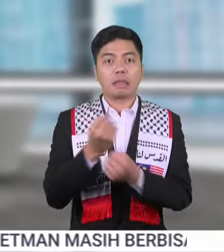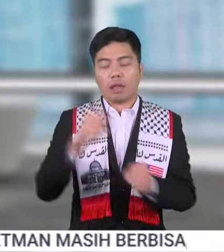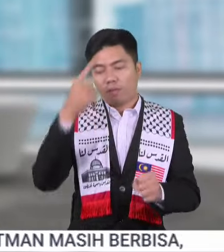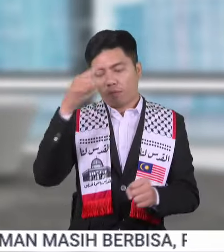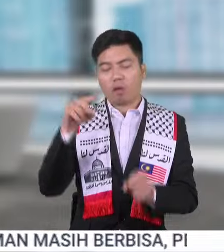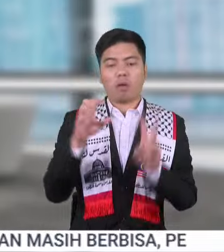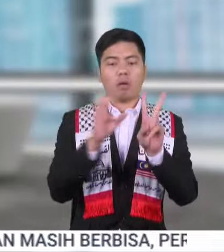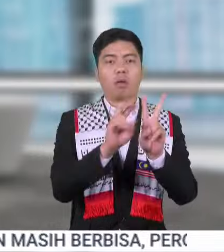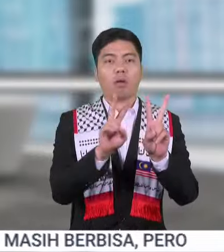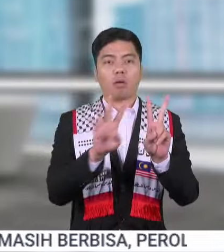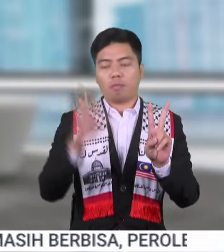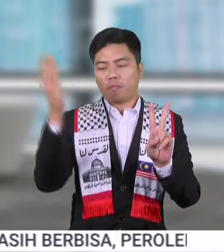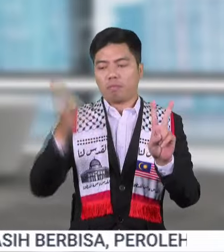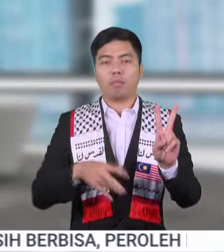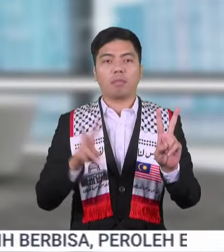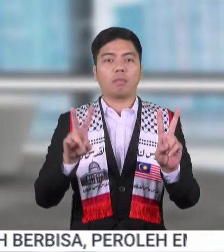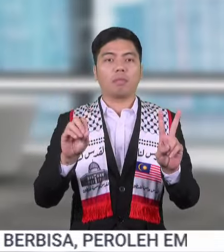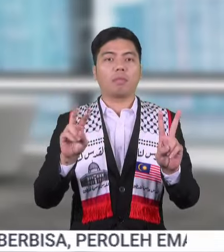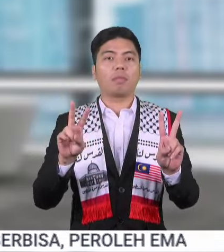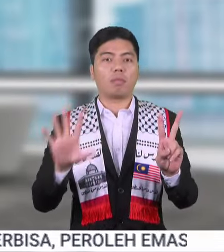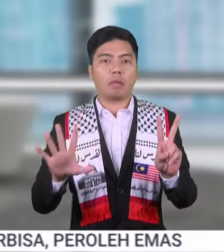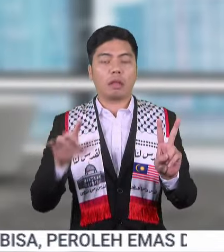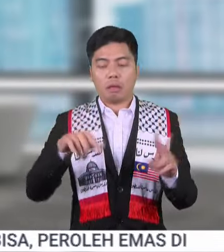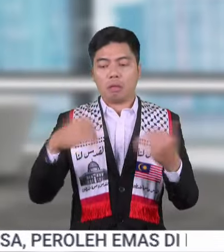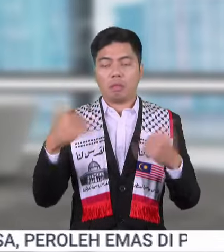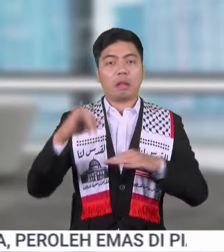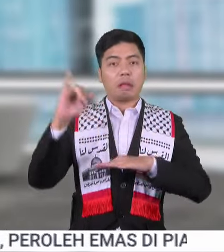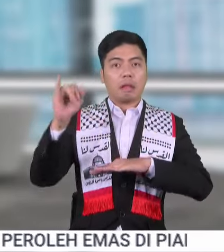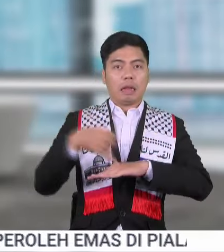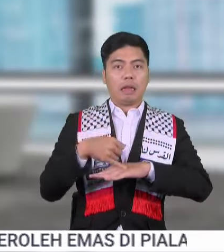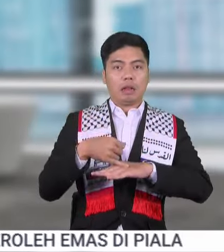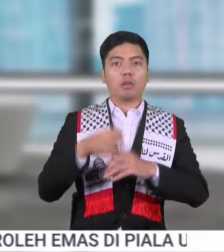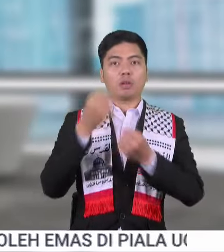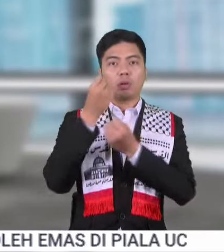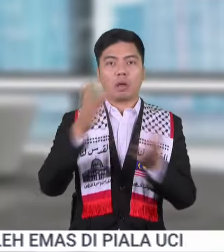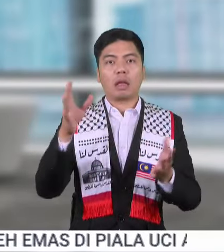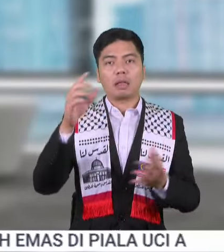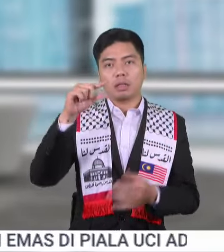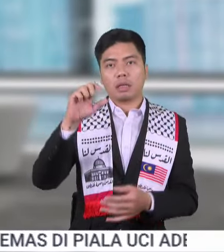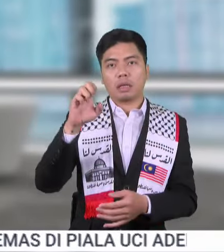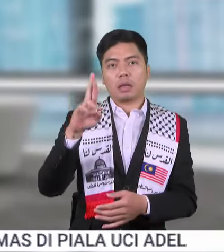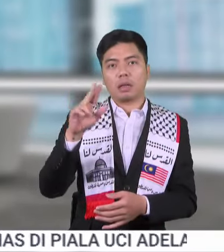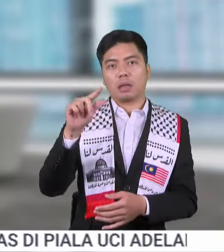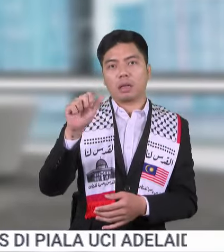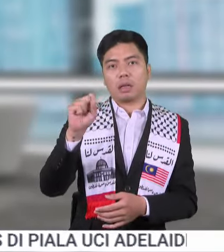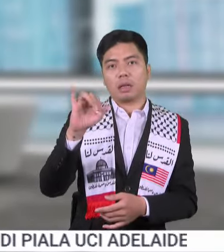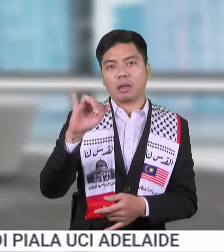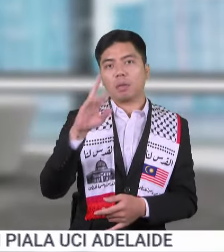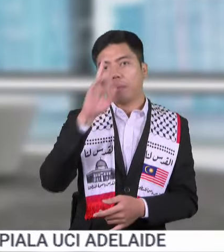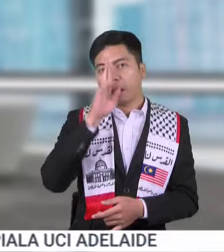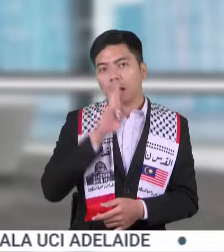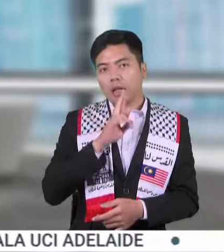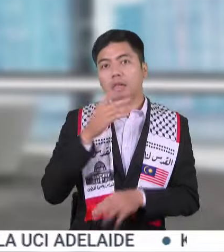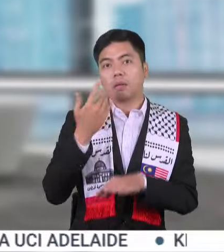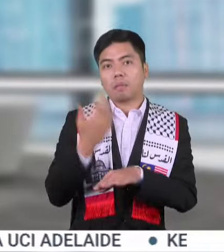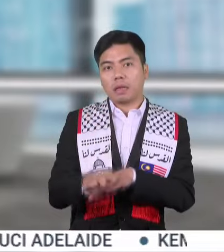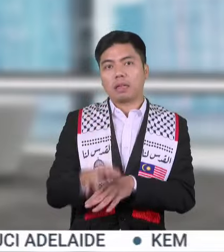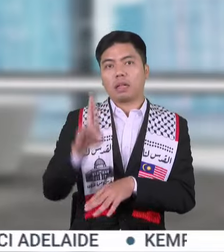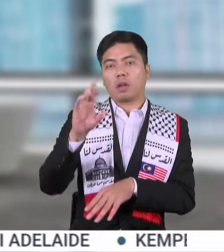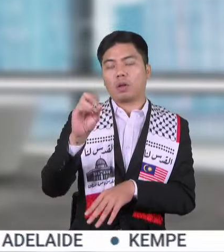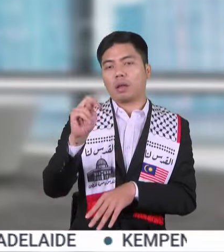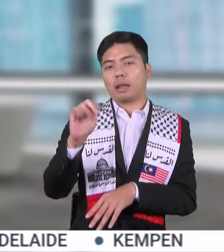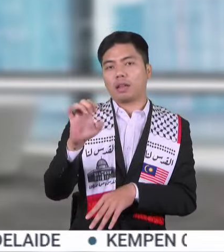kempen 2024-2025. Ini pemain import ketiga di umum Gergasi Merah selepas Umar Beg Esh Muradov dan